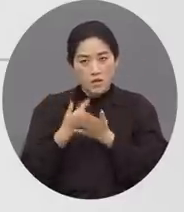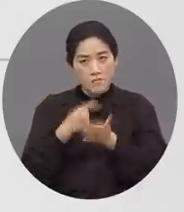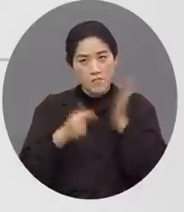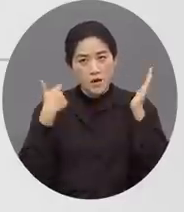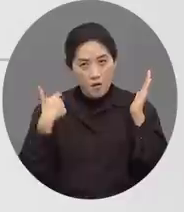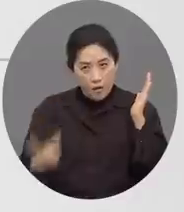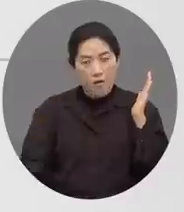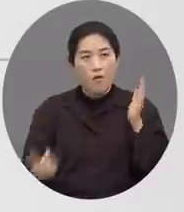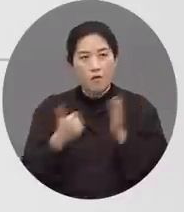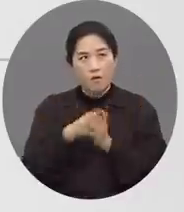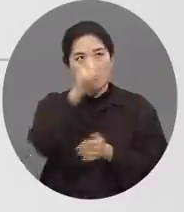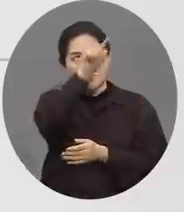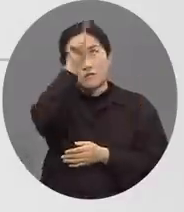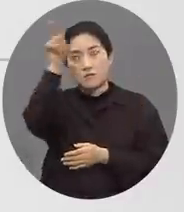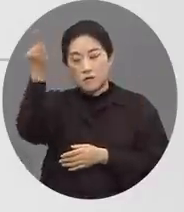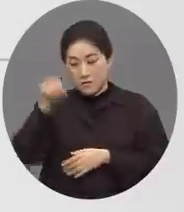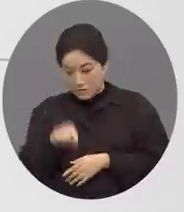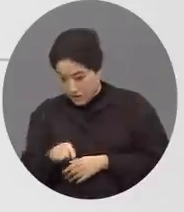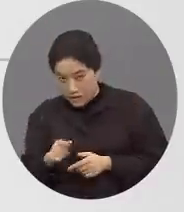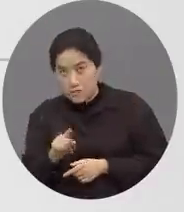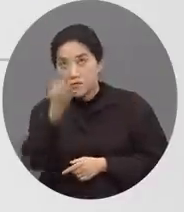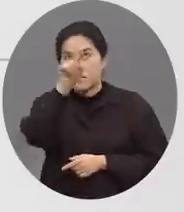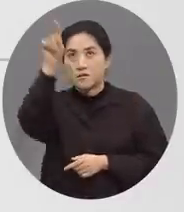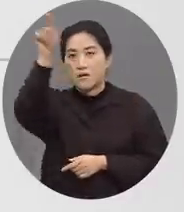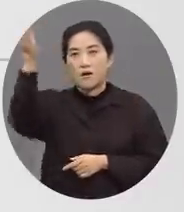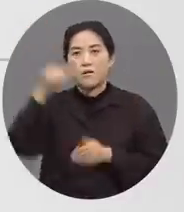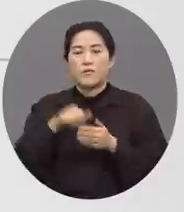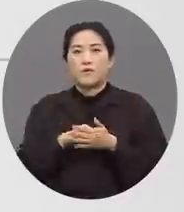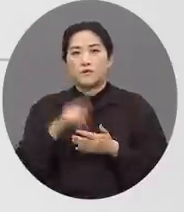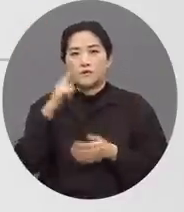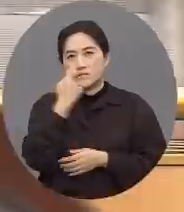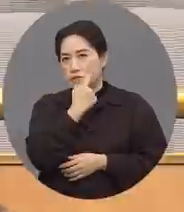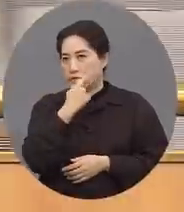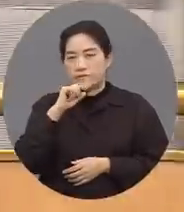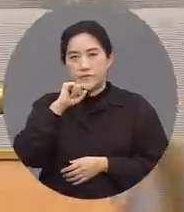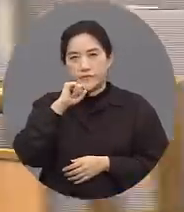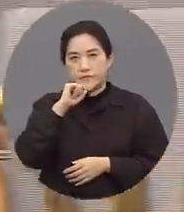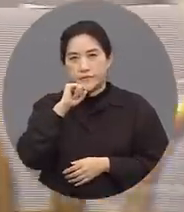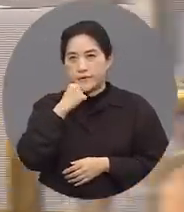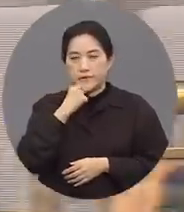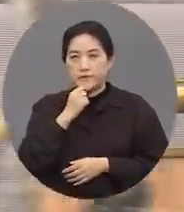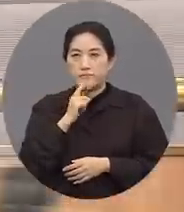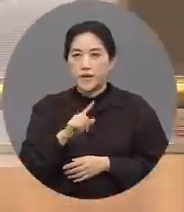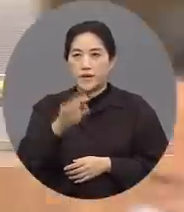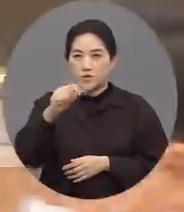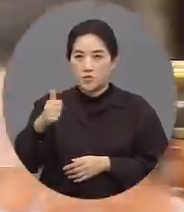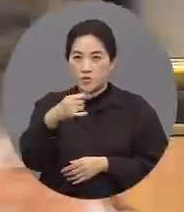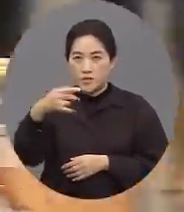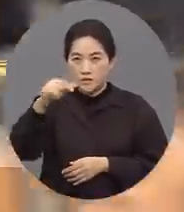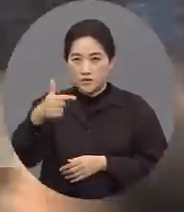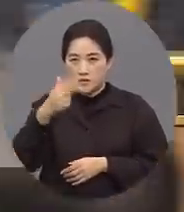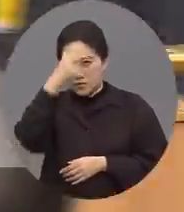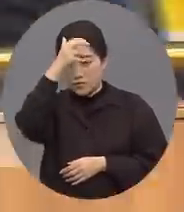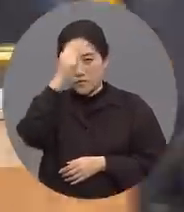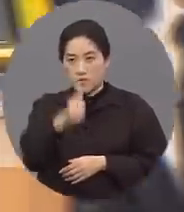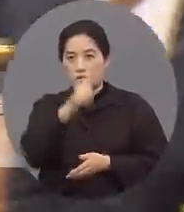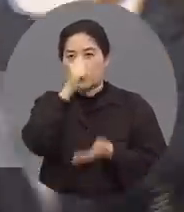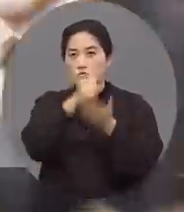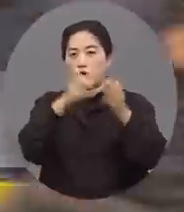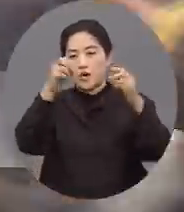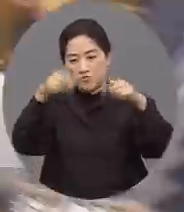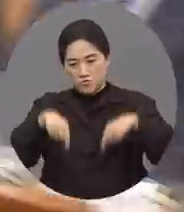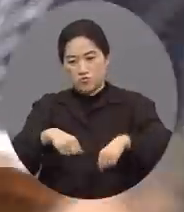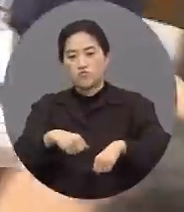등을 상위기관으로 갈수록 증명하기 어렵다고 밝혔습니다. 윤희근 경찰청장에 대해서도 무혐의